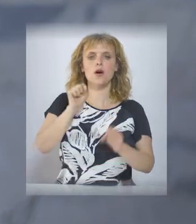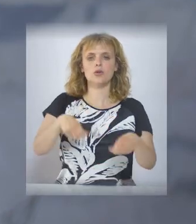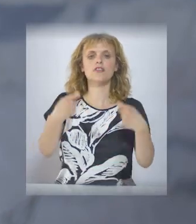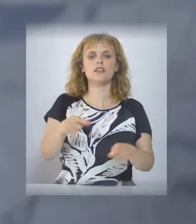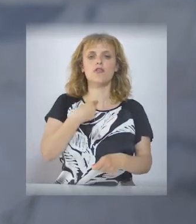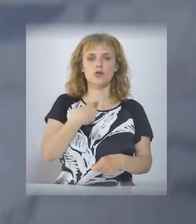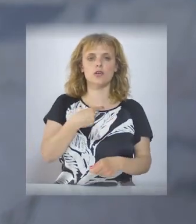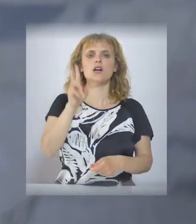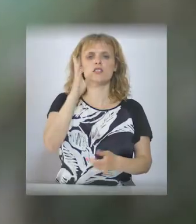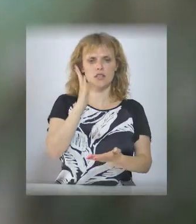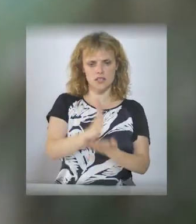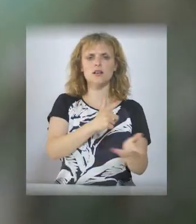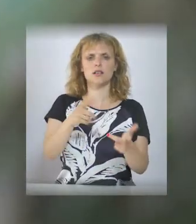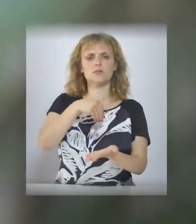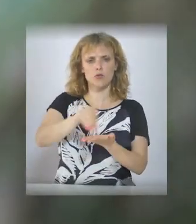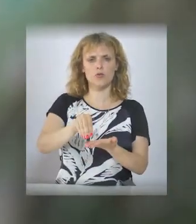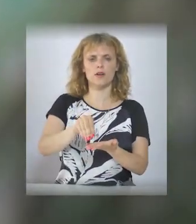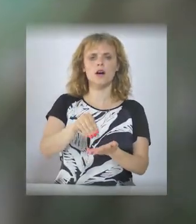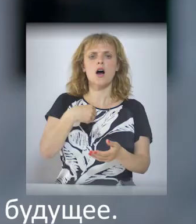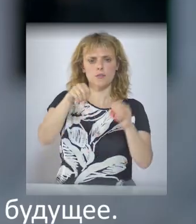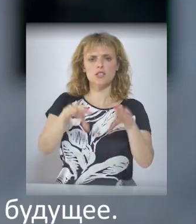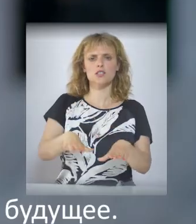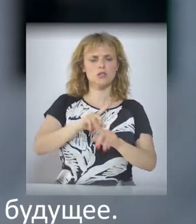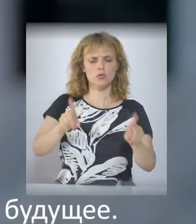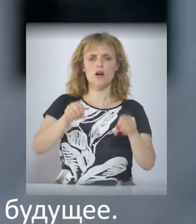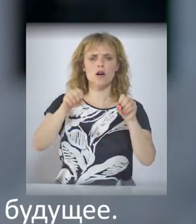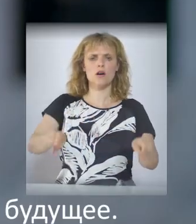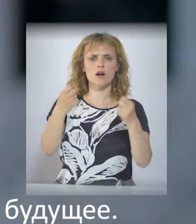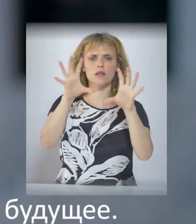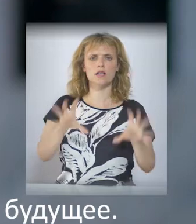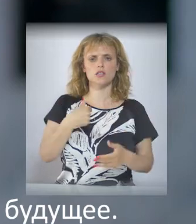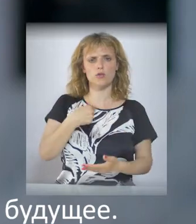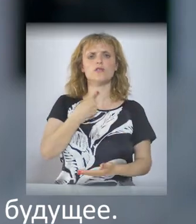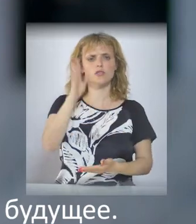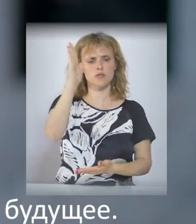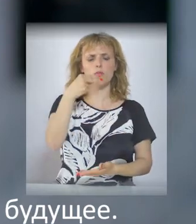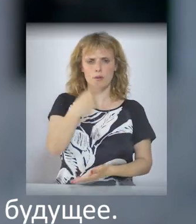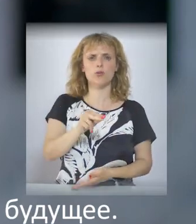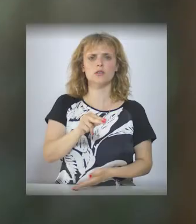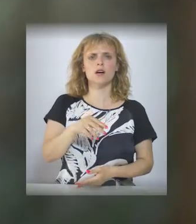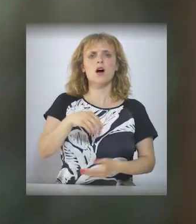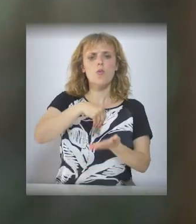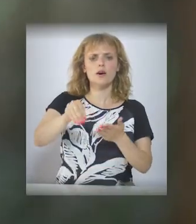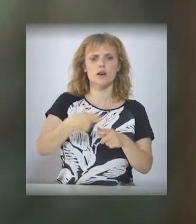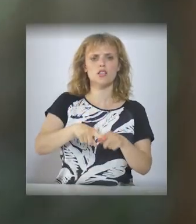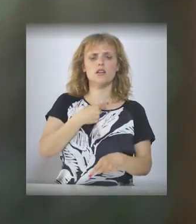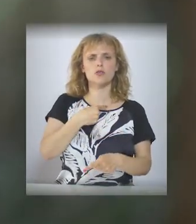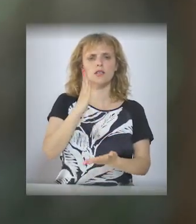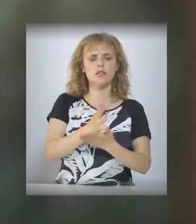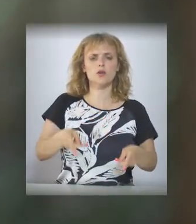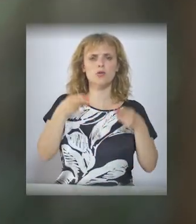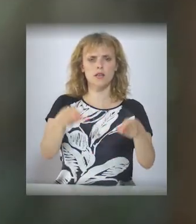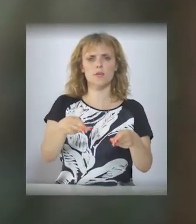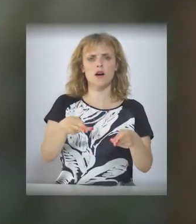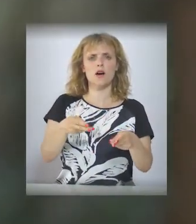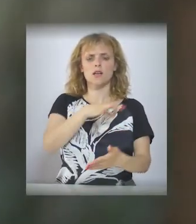Mi s-a spus că pot să-mi vând votul, că cineva e gata să mi-l cumpere. Am ales să nu încalc legea și să votez pentru un viitor mai bun. Cumpărarea votului însă este o